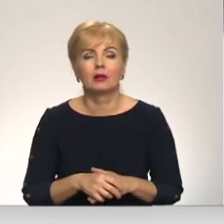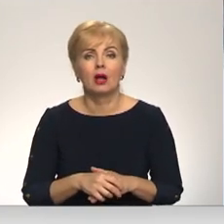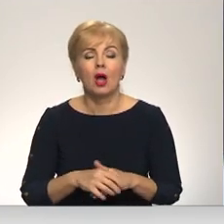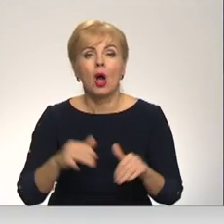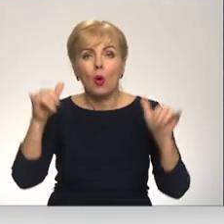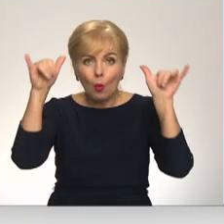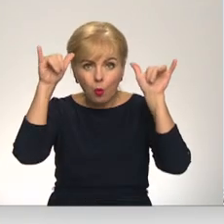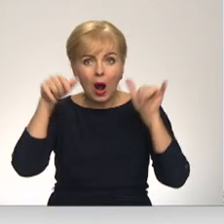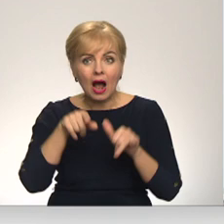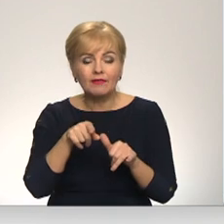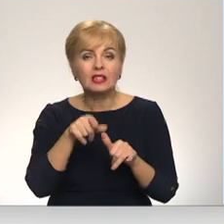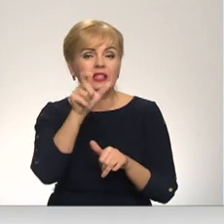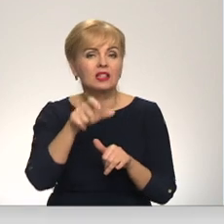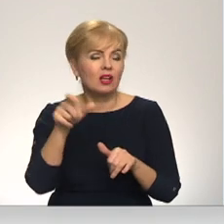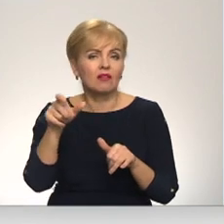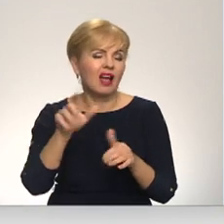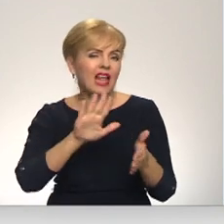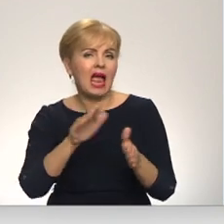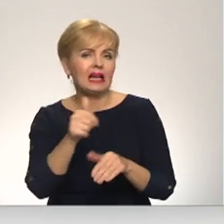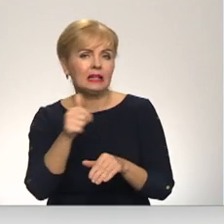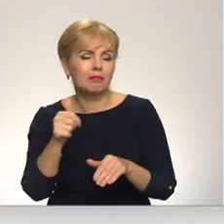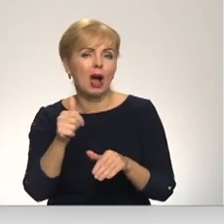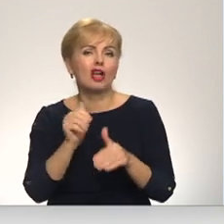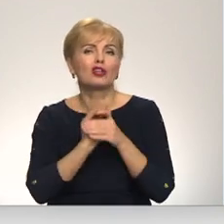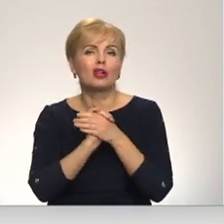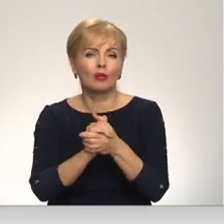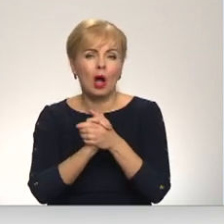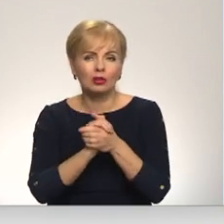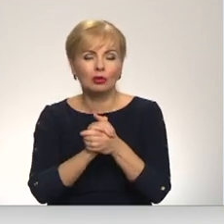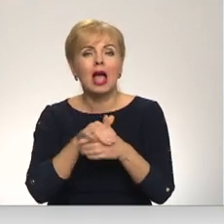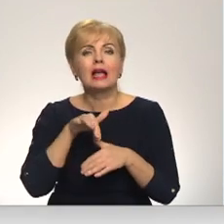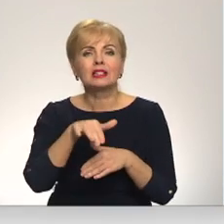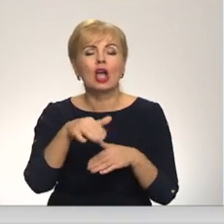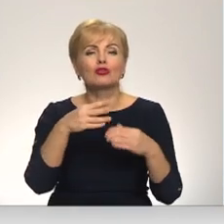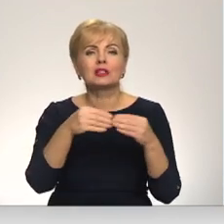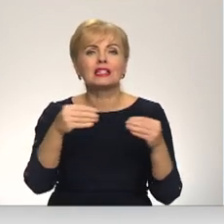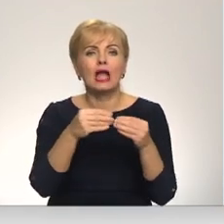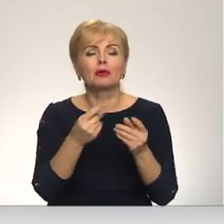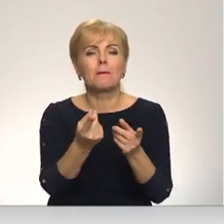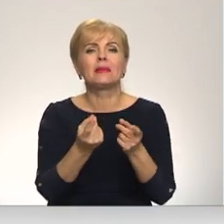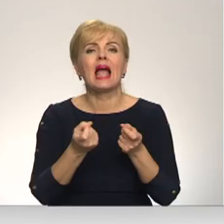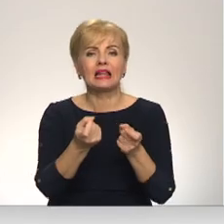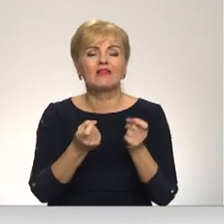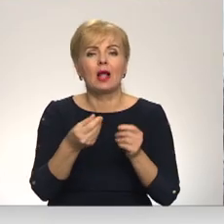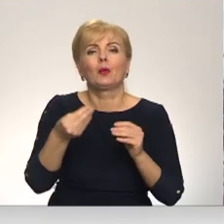Taurgovis pārāk ar cilvēkiem nedraudzējas, tāpēc dodamies viņus pievilināt ar sienu.